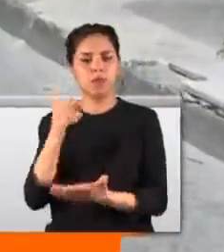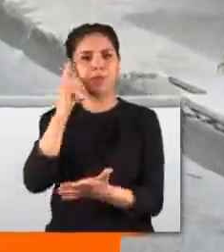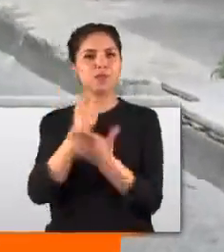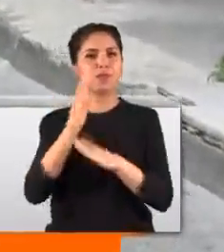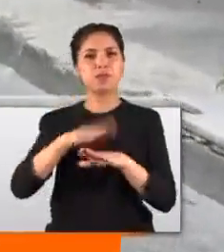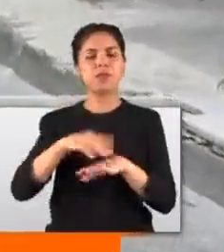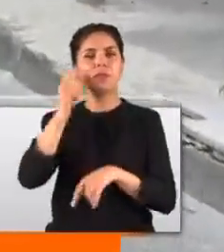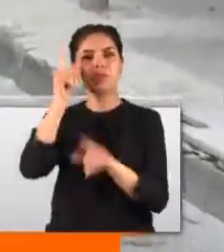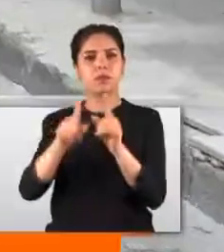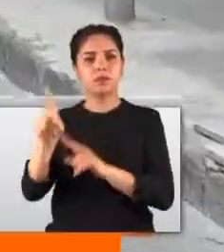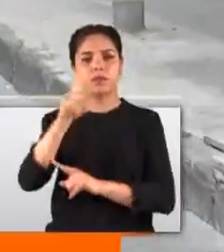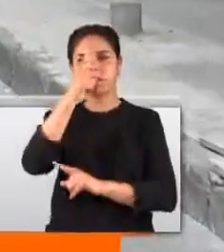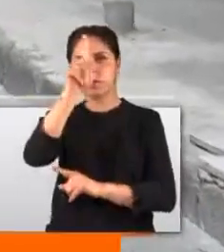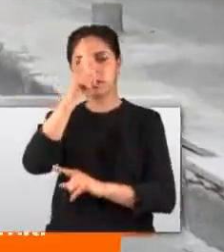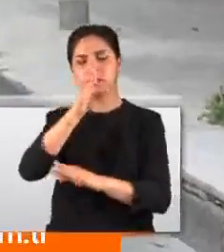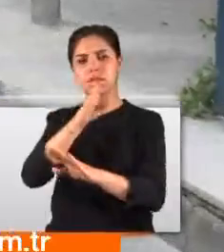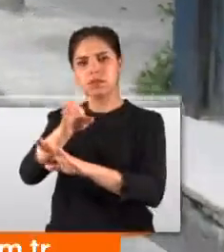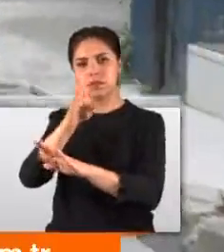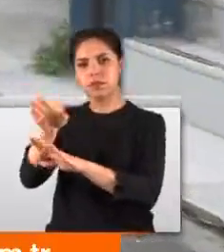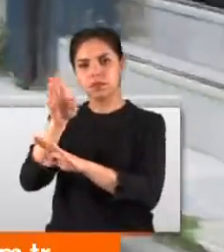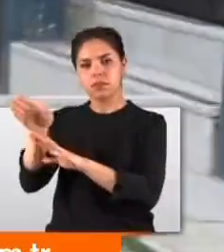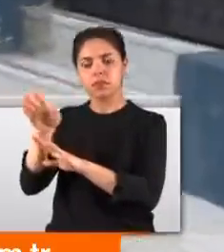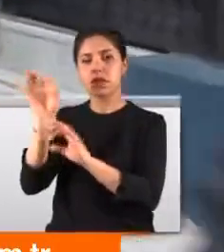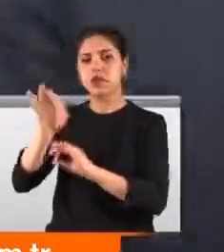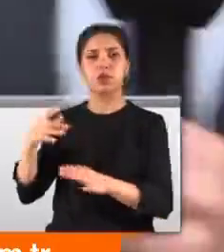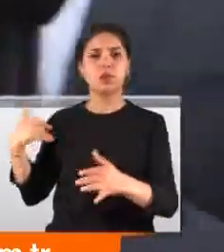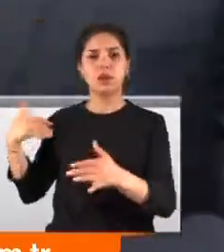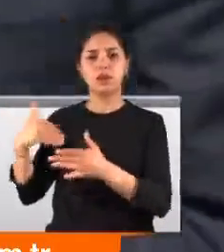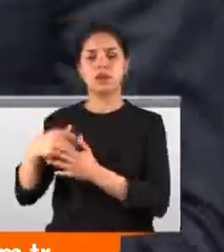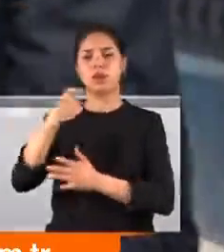yapan kişileri teker teker ziyaret ediyorlar ve şu ana kadar